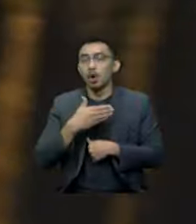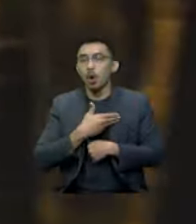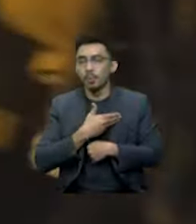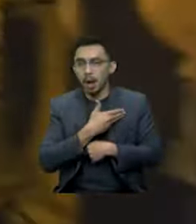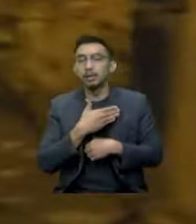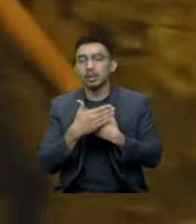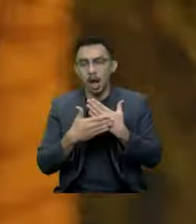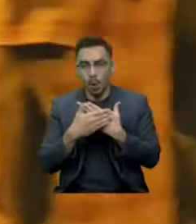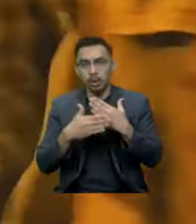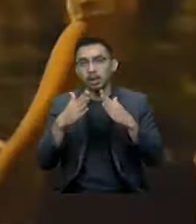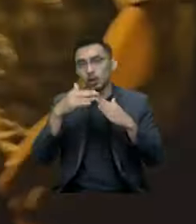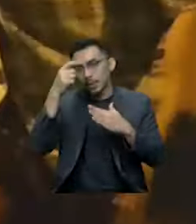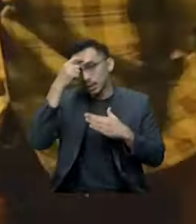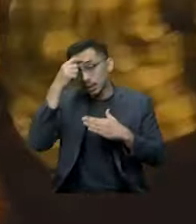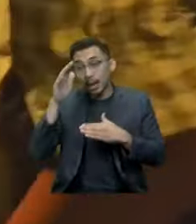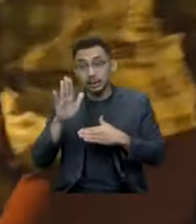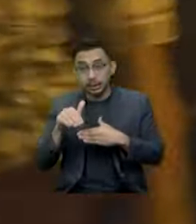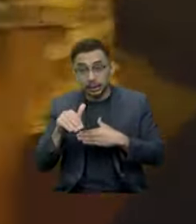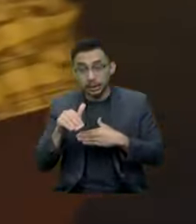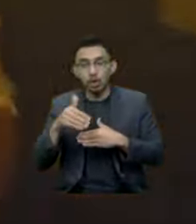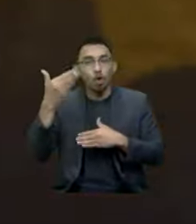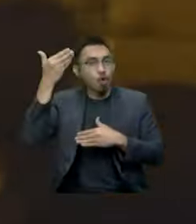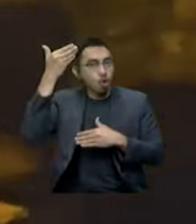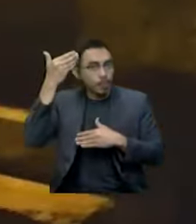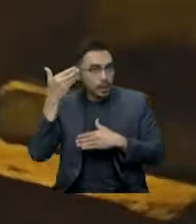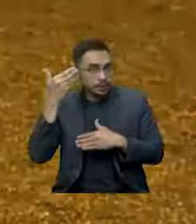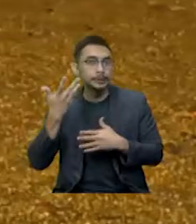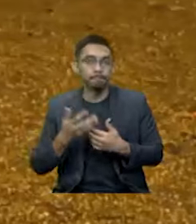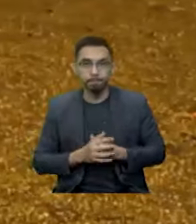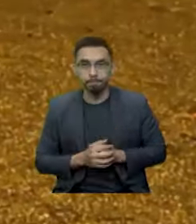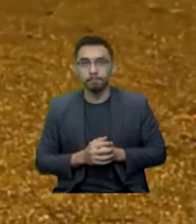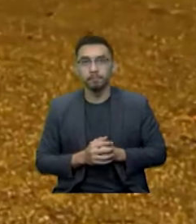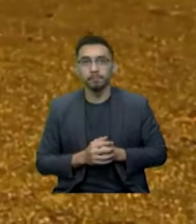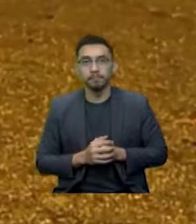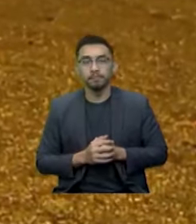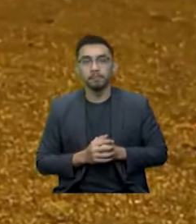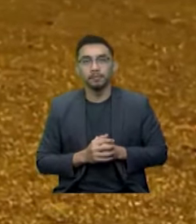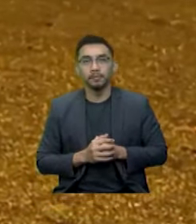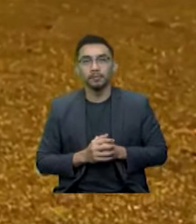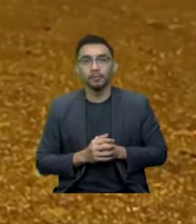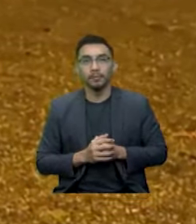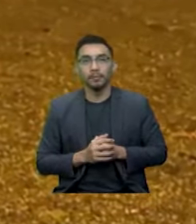Malik Medan untuk dilakukan operasi pengangkatan peluru. Dari Medan, Sumatera Utara, Yuda Bahar, iNews melaporkan.